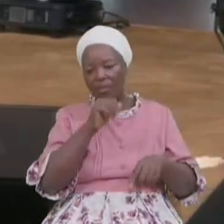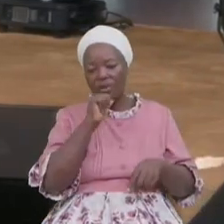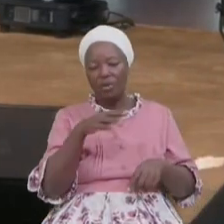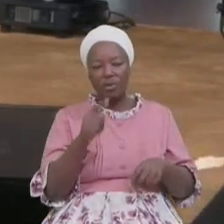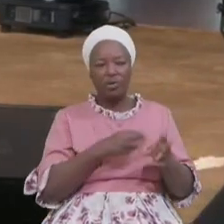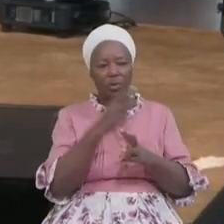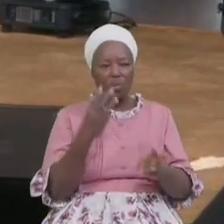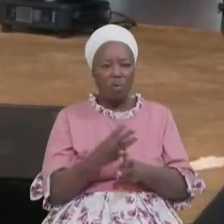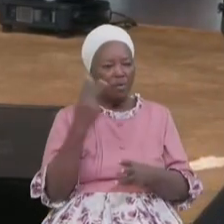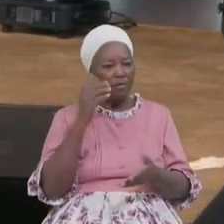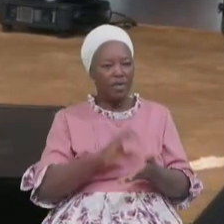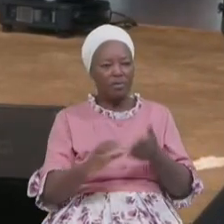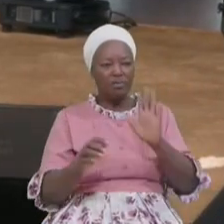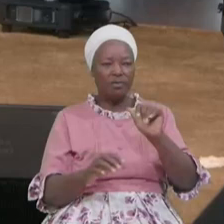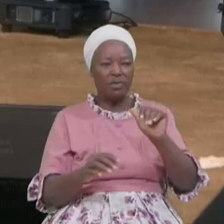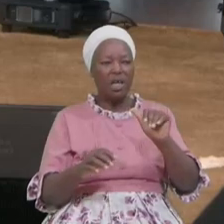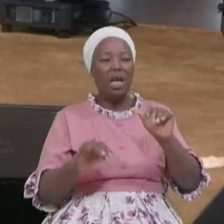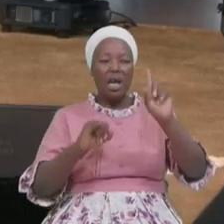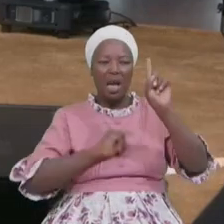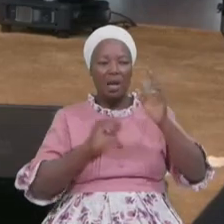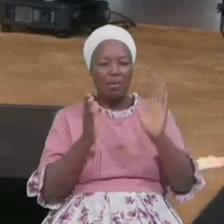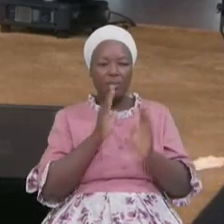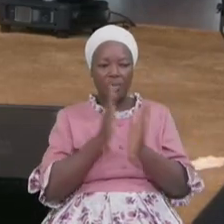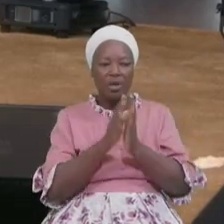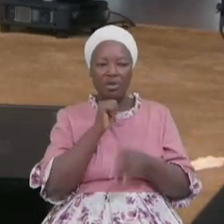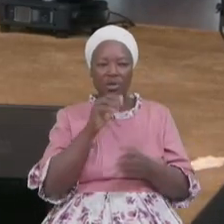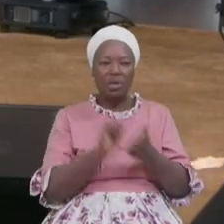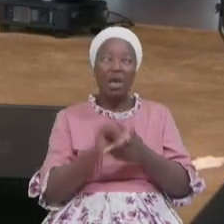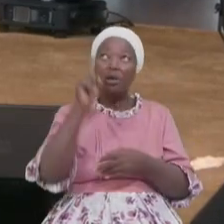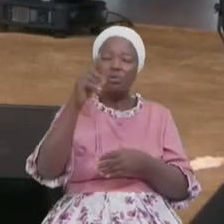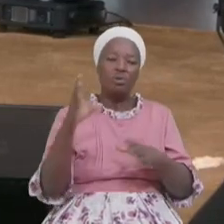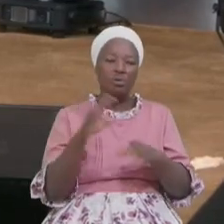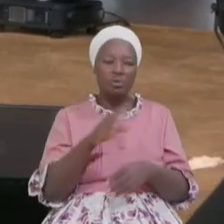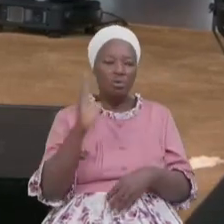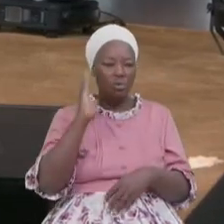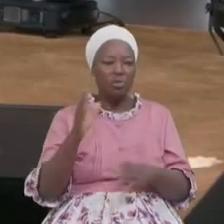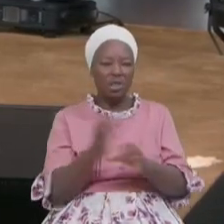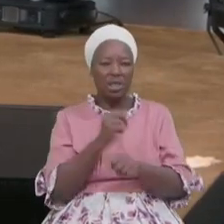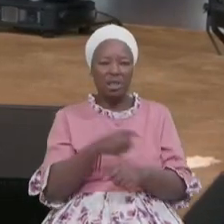de les ôter du monde, mais de les préserver du mal.